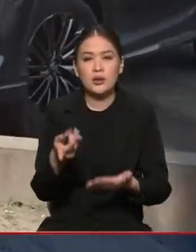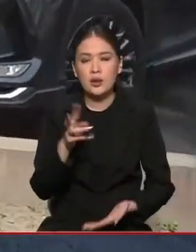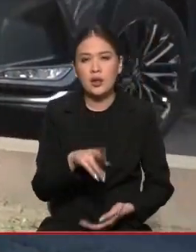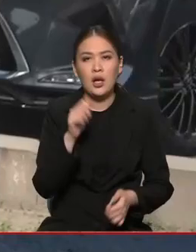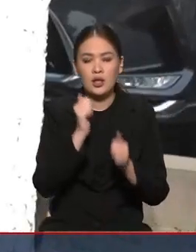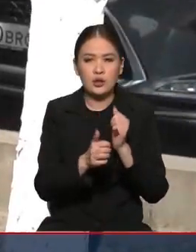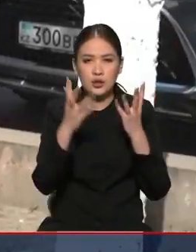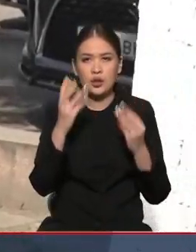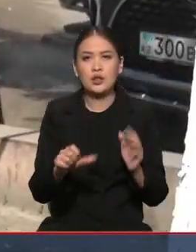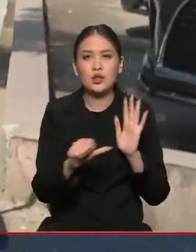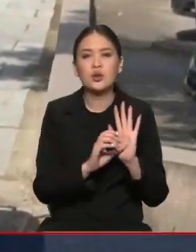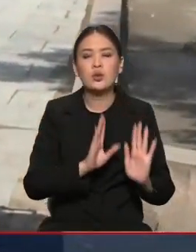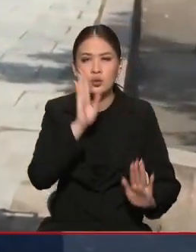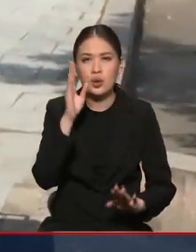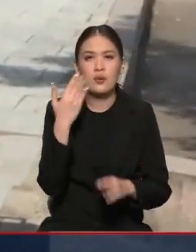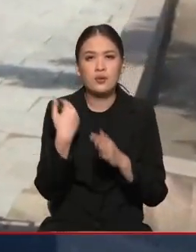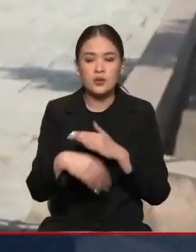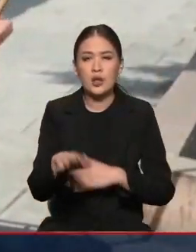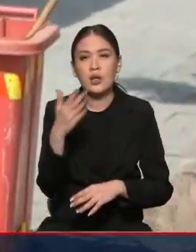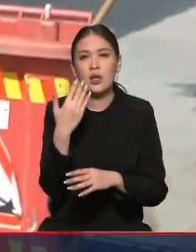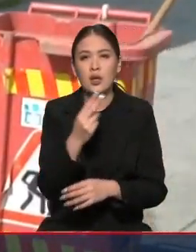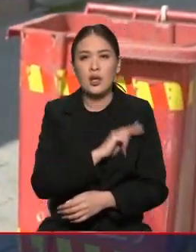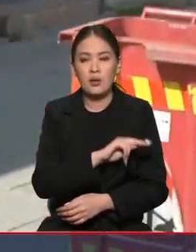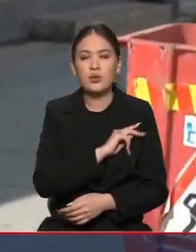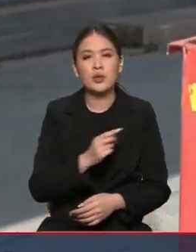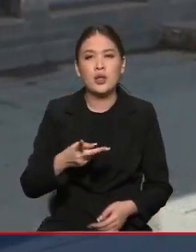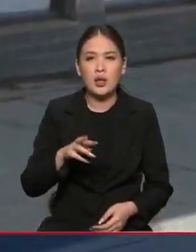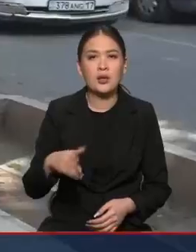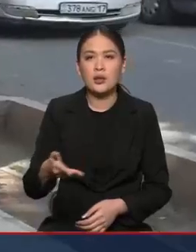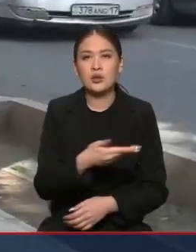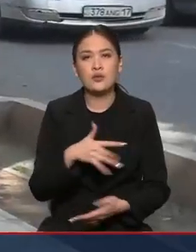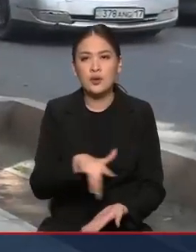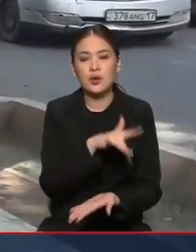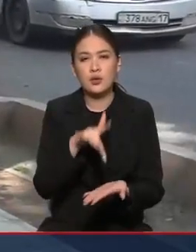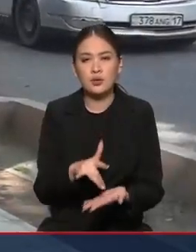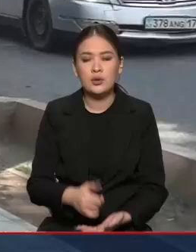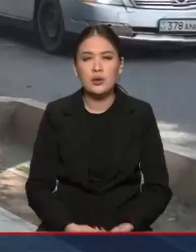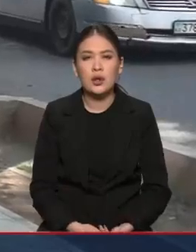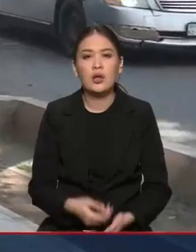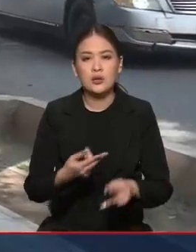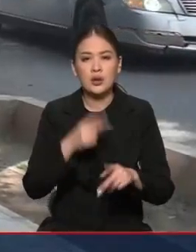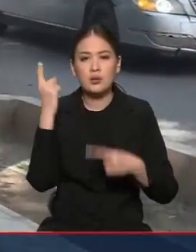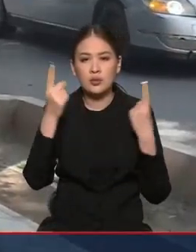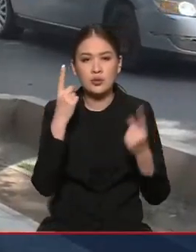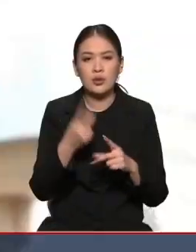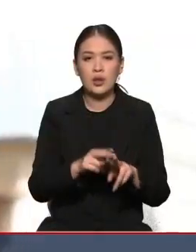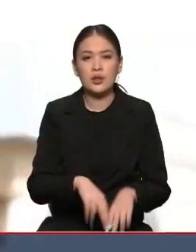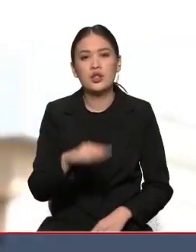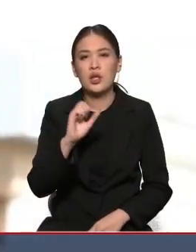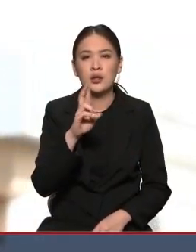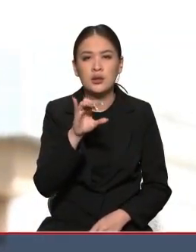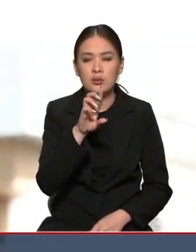Каждый день в 6 утра выходим на работу. Все ради нашего города. Работница коммунальной службы Камила